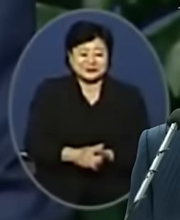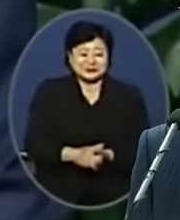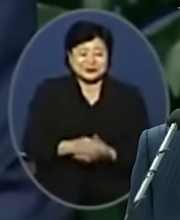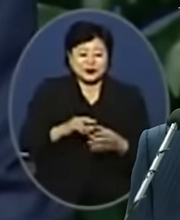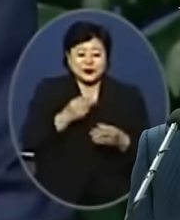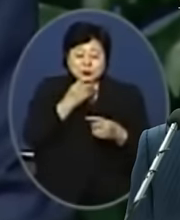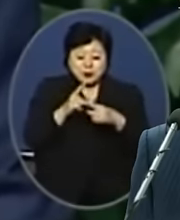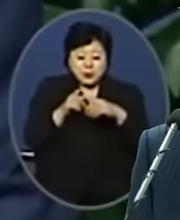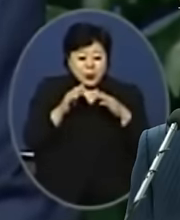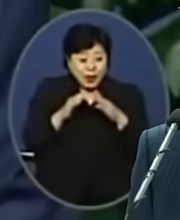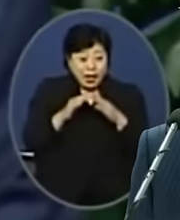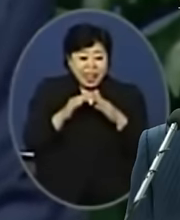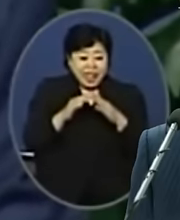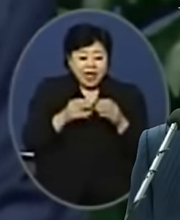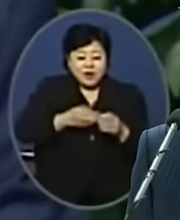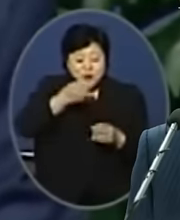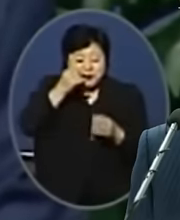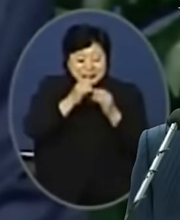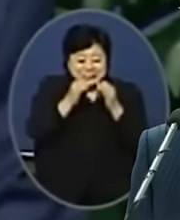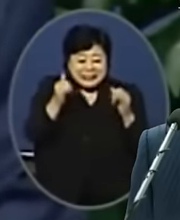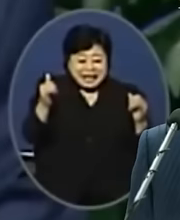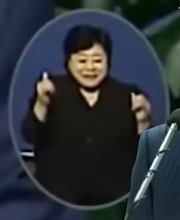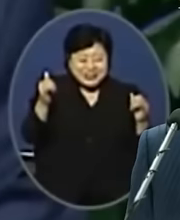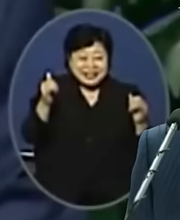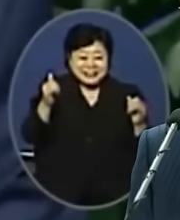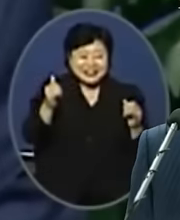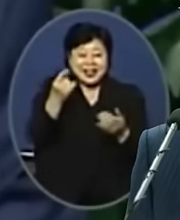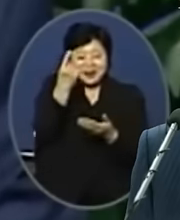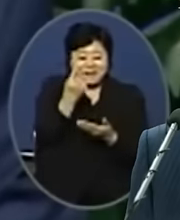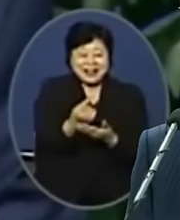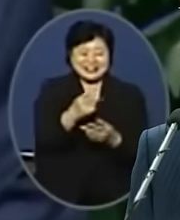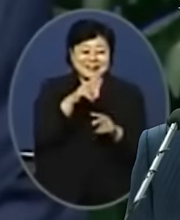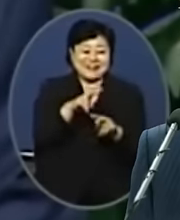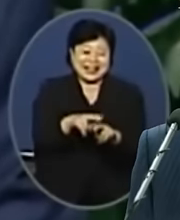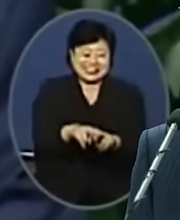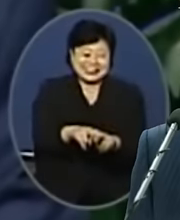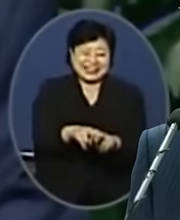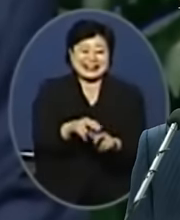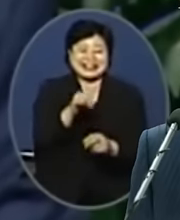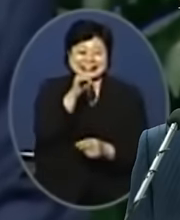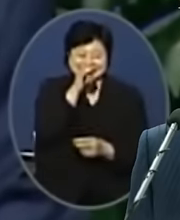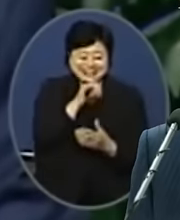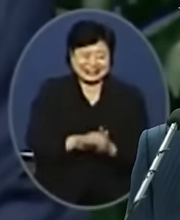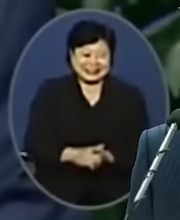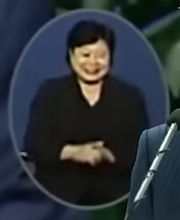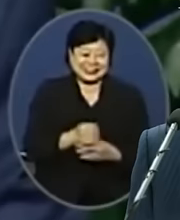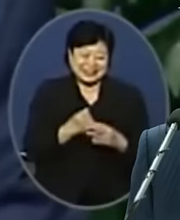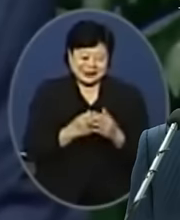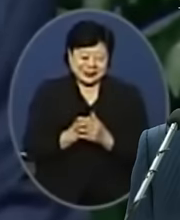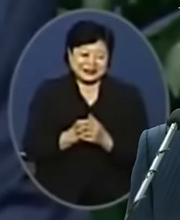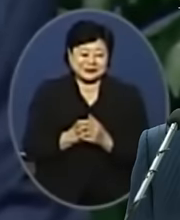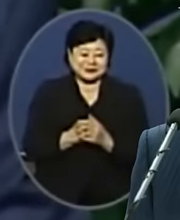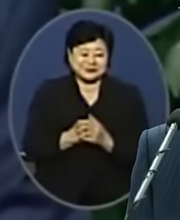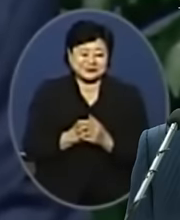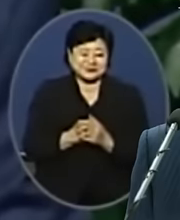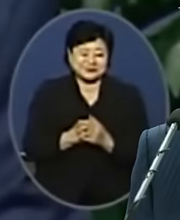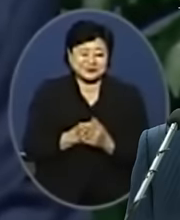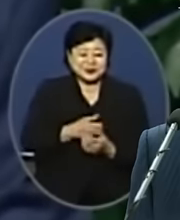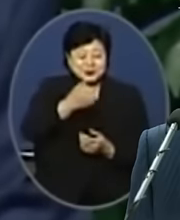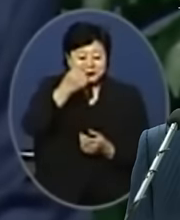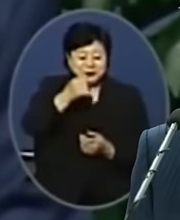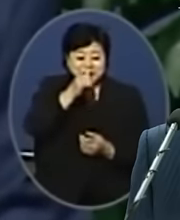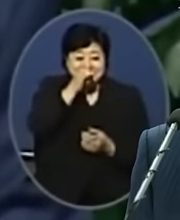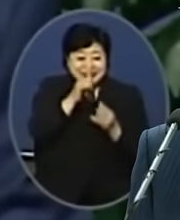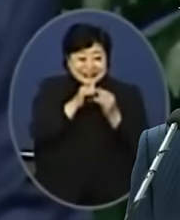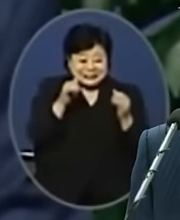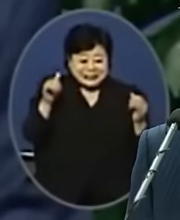여의도 순복음교회에 꿈꾸는 자들이 와서 앉아 있습니다. 그러므로 꿈을 꾸는